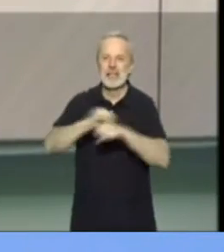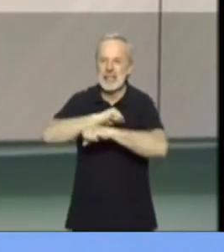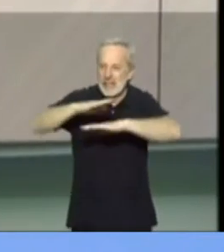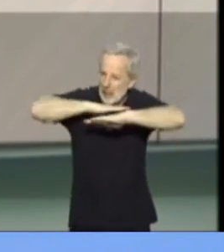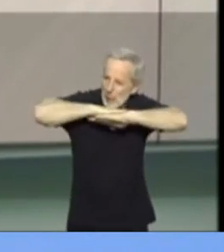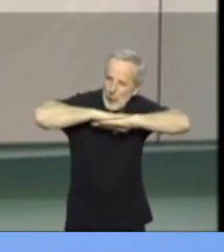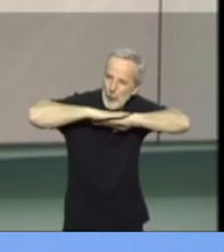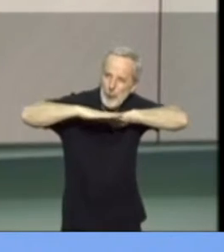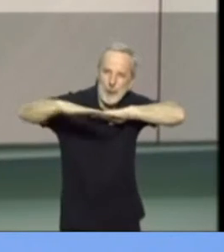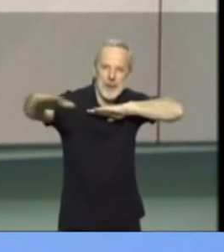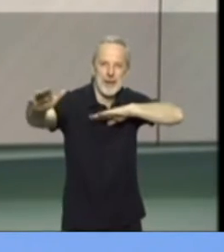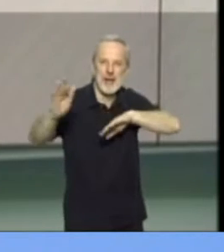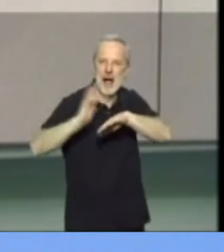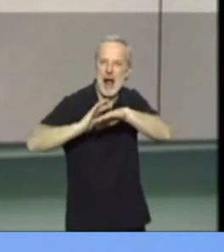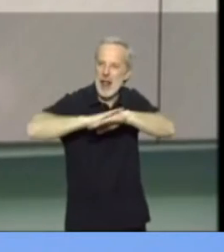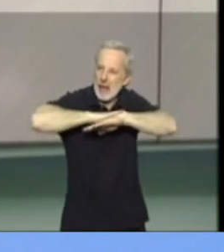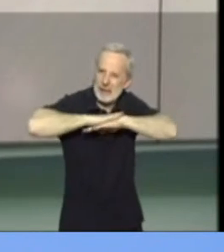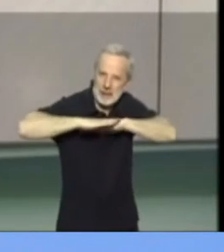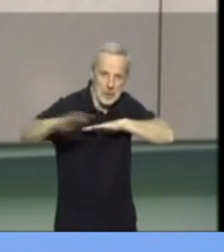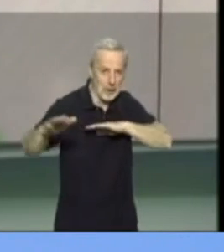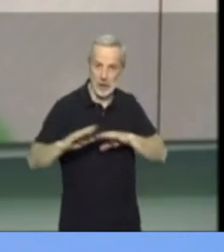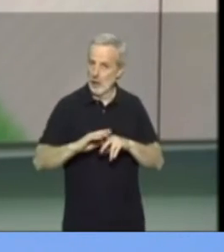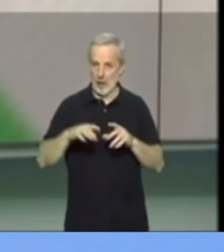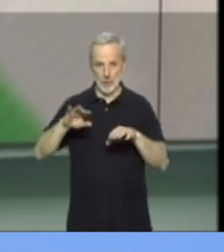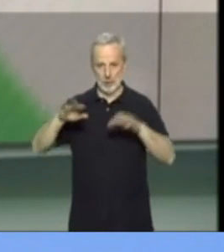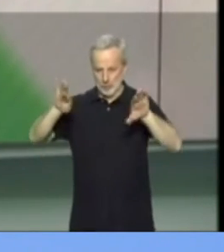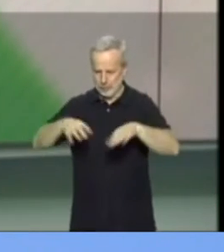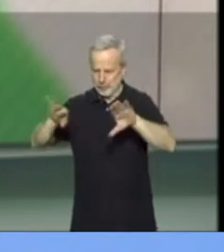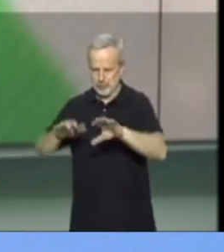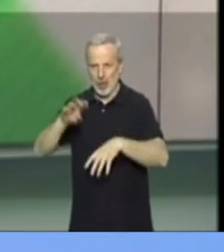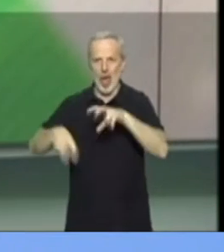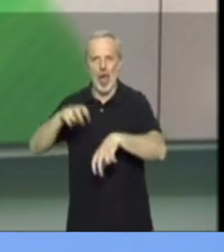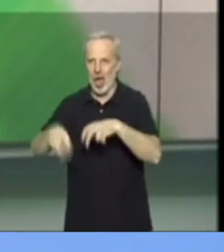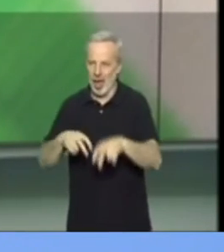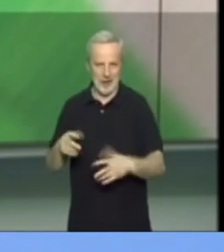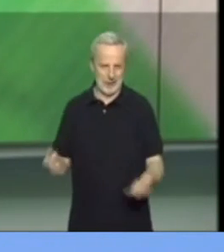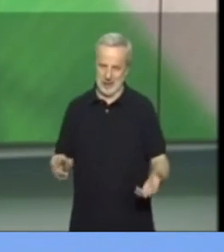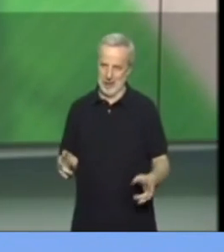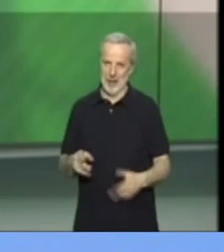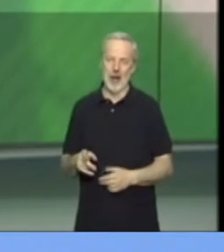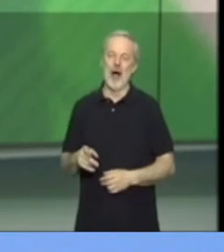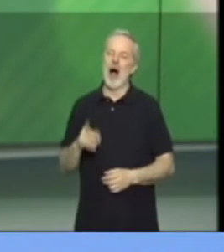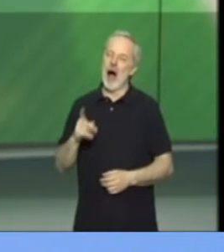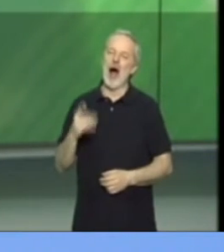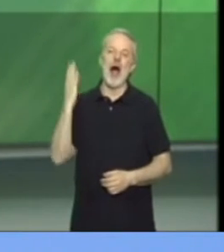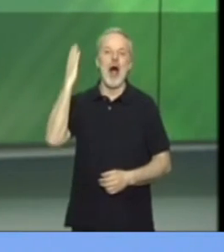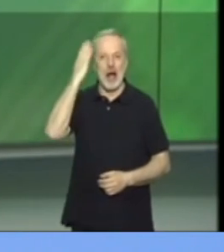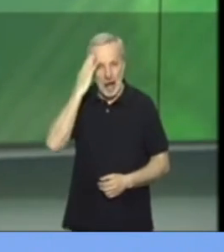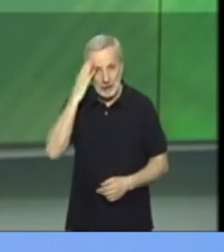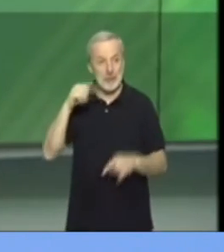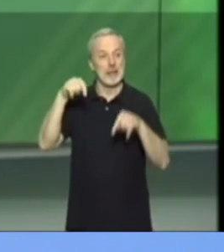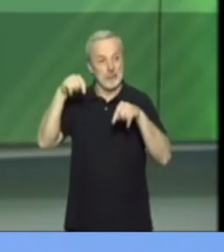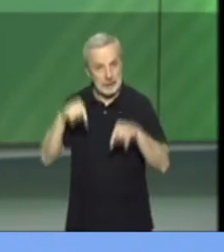nabízí. Myslím, že pro tuhle kategorii dělat ještě obtížnější tu královskou etapu by byl trošku nonsens. Já si myslím, že ten